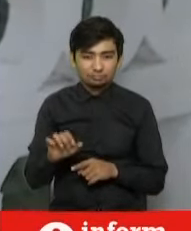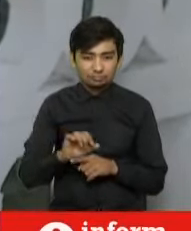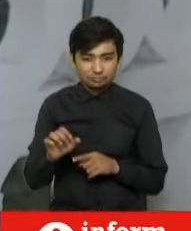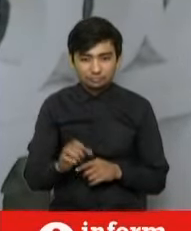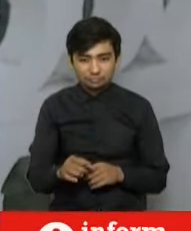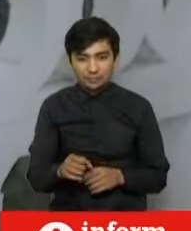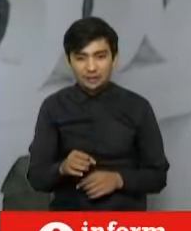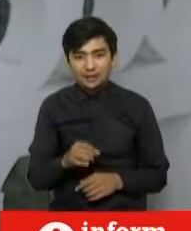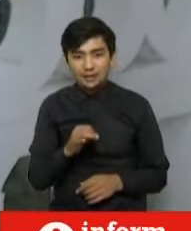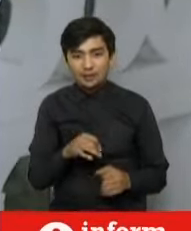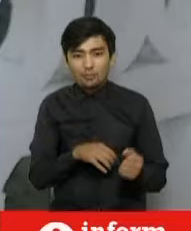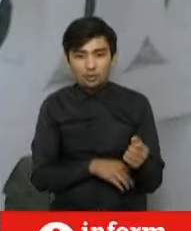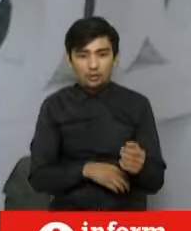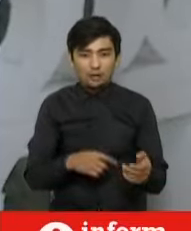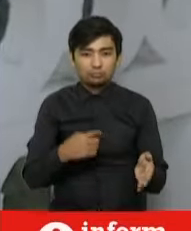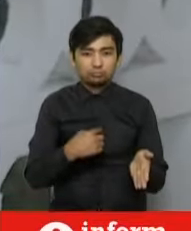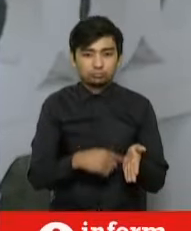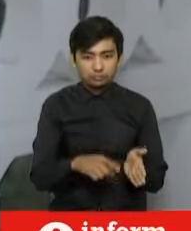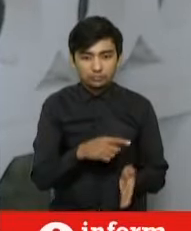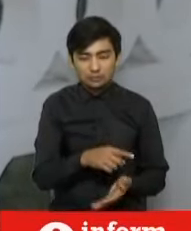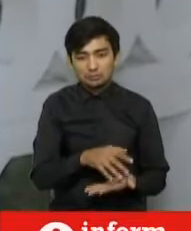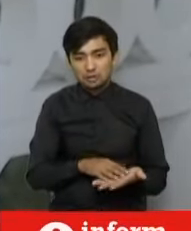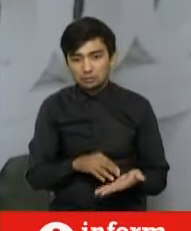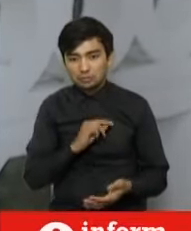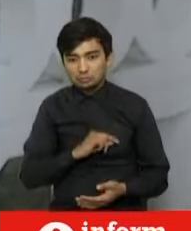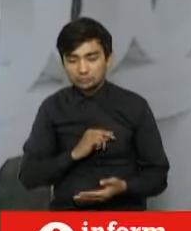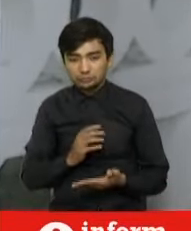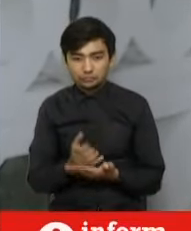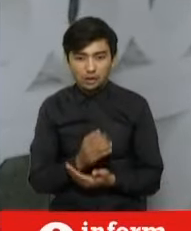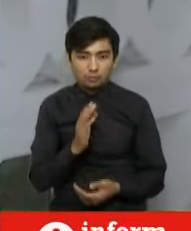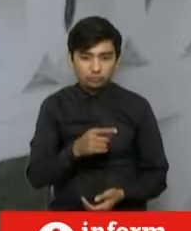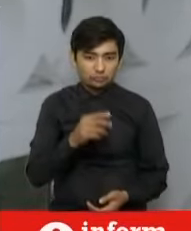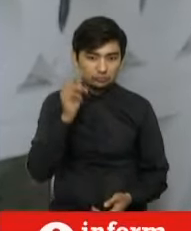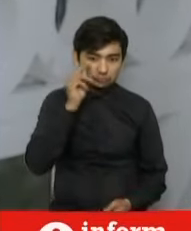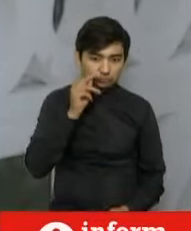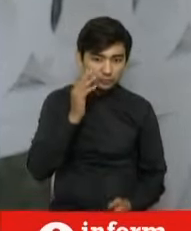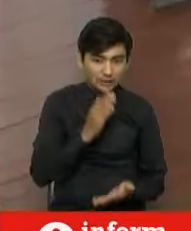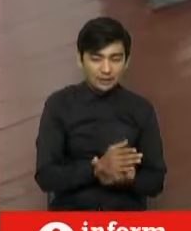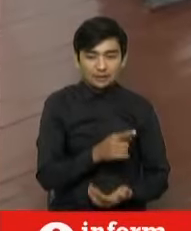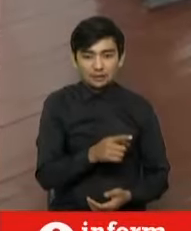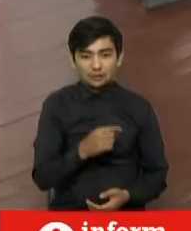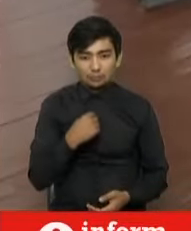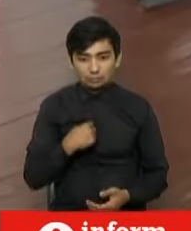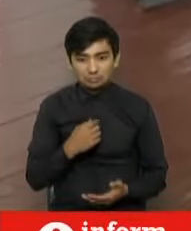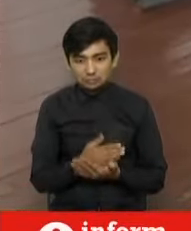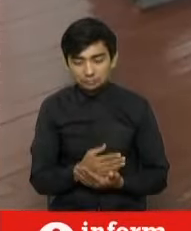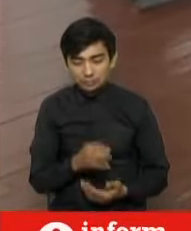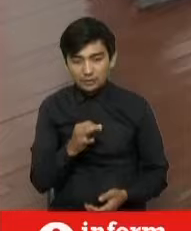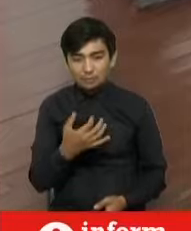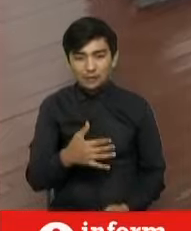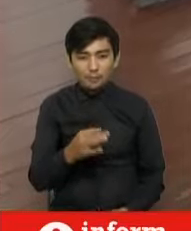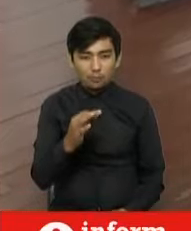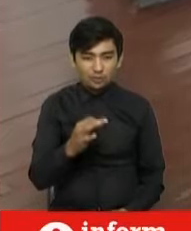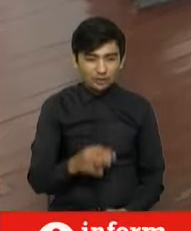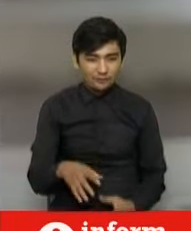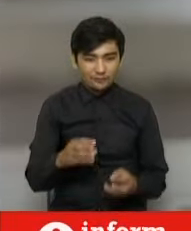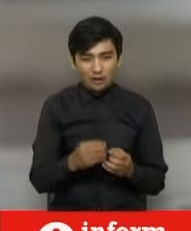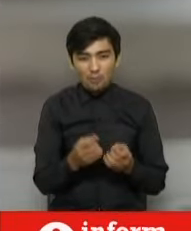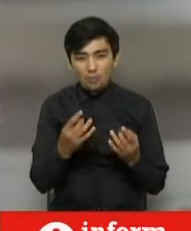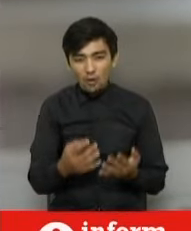освобождения, я думаю, что данная специальность поможет им восстановить свой социальный статус. Почти 50% осужденных не